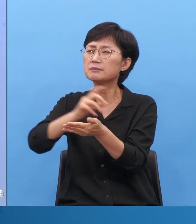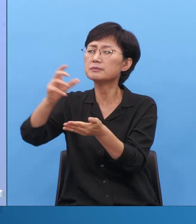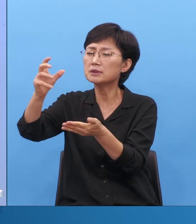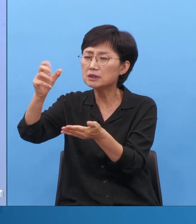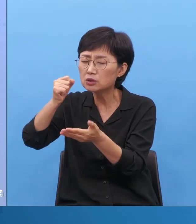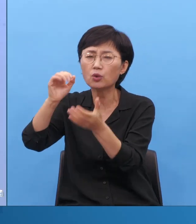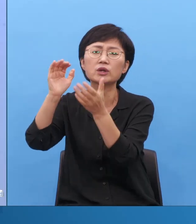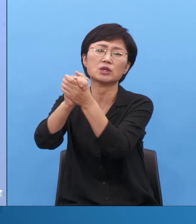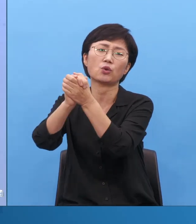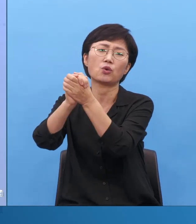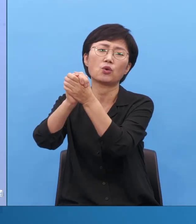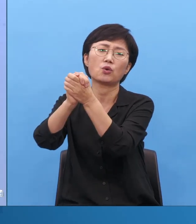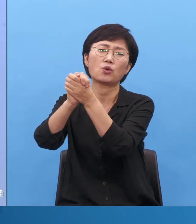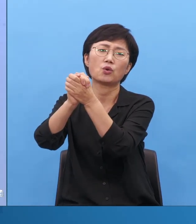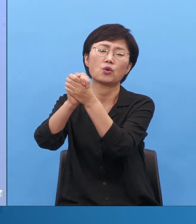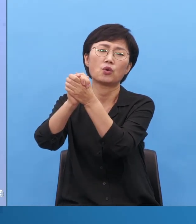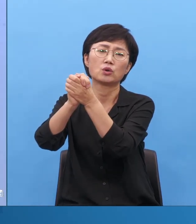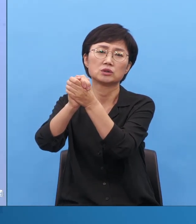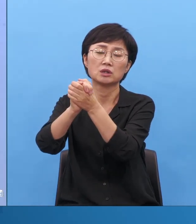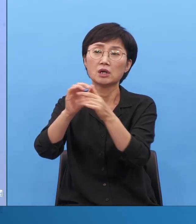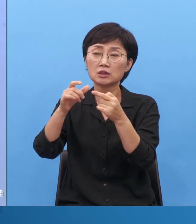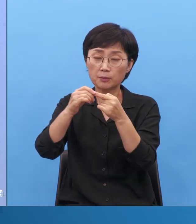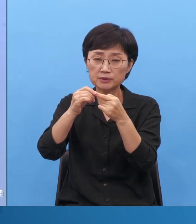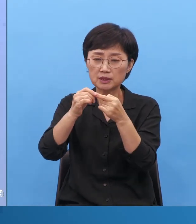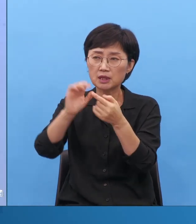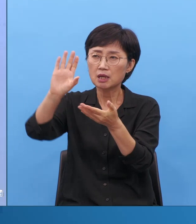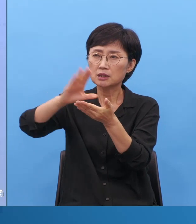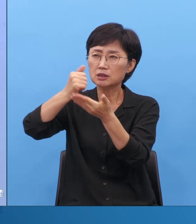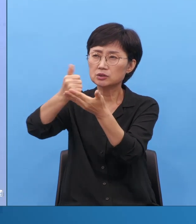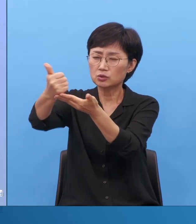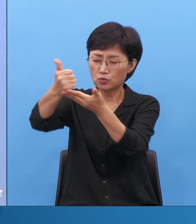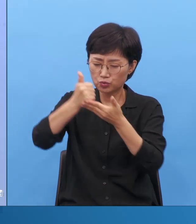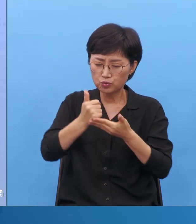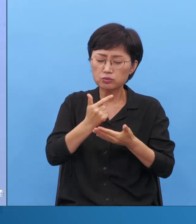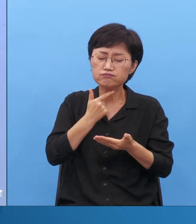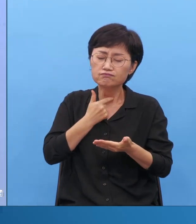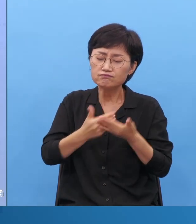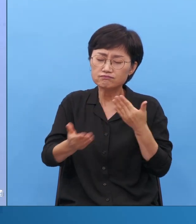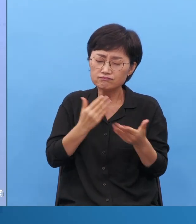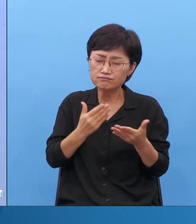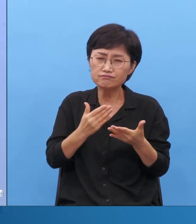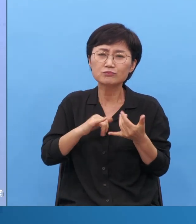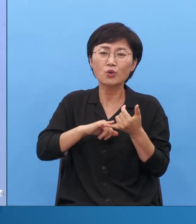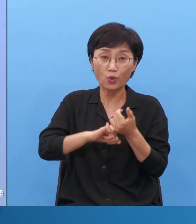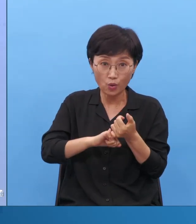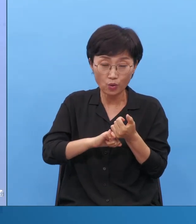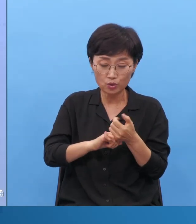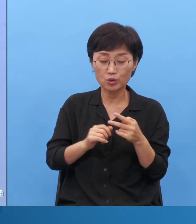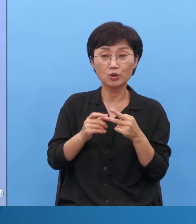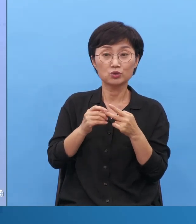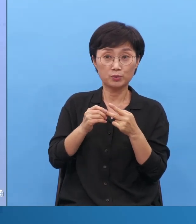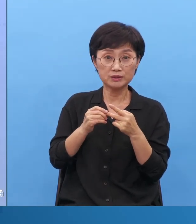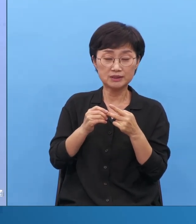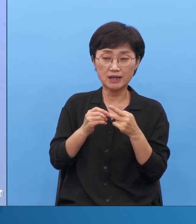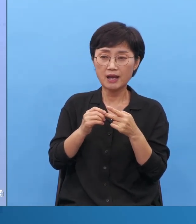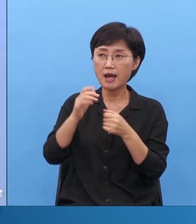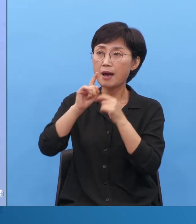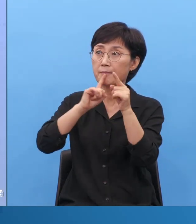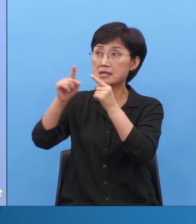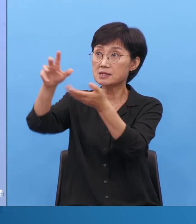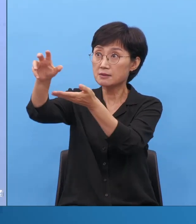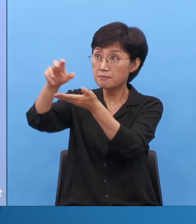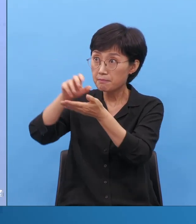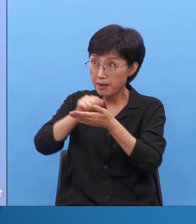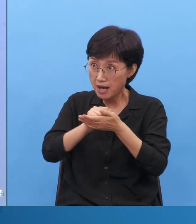그리스도가 완전히 체험되도록. And so 5 things we have to keep in mind to really experience Christ. 그 두 번째 뭡니까? And then second 말씀이 내게 임하니까